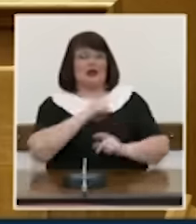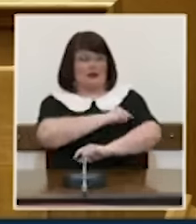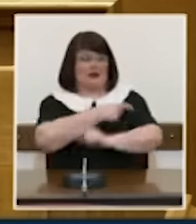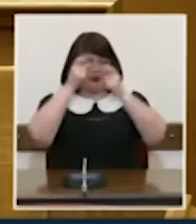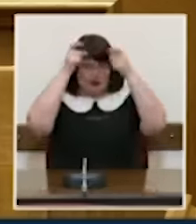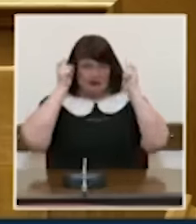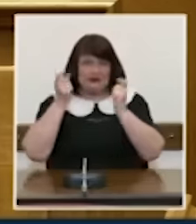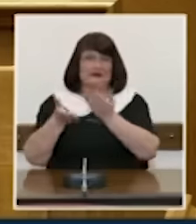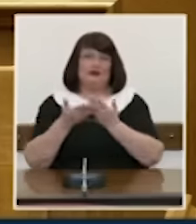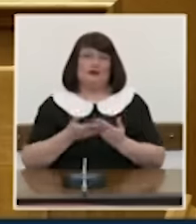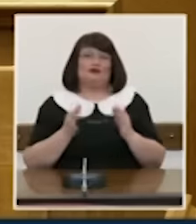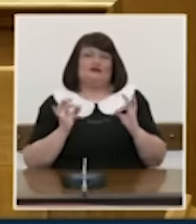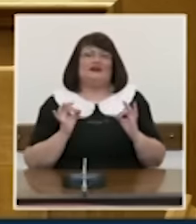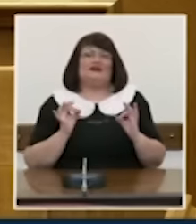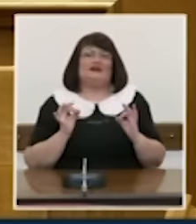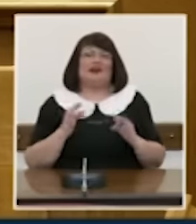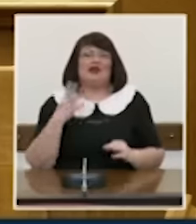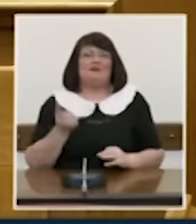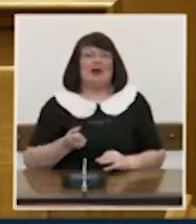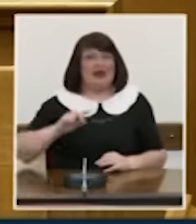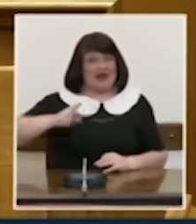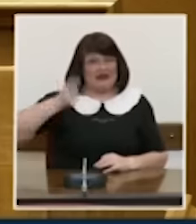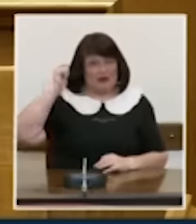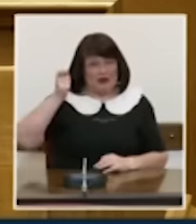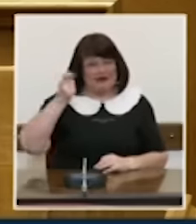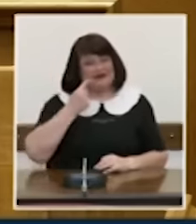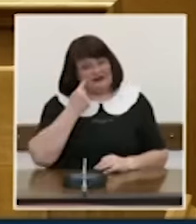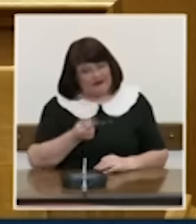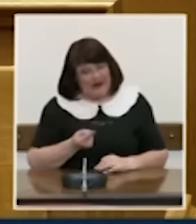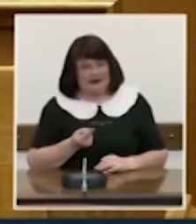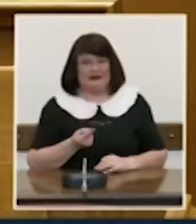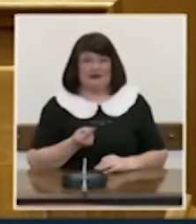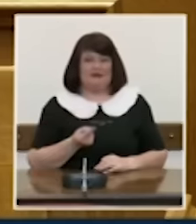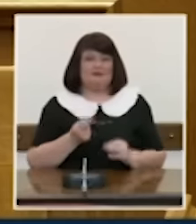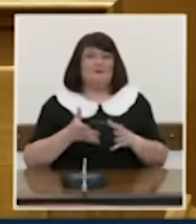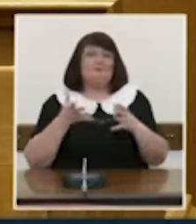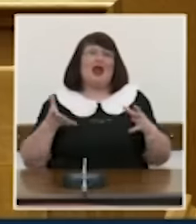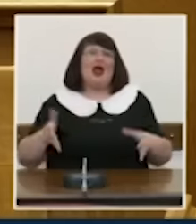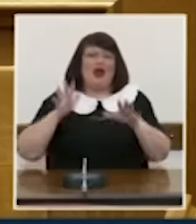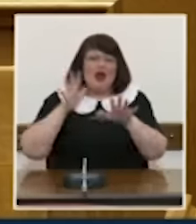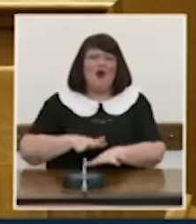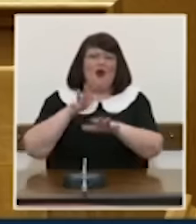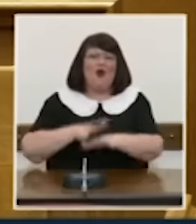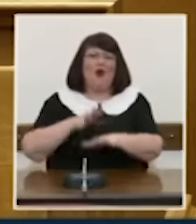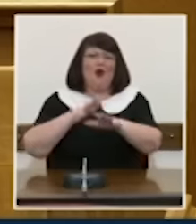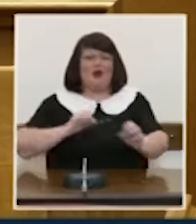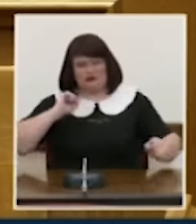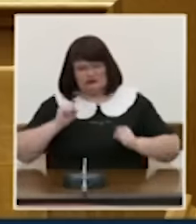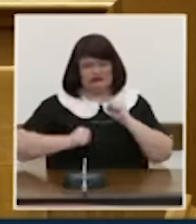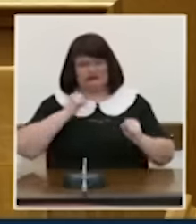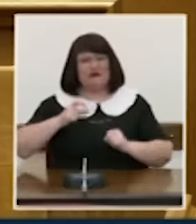ότι υπάρχει αντιπολίτευση φάνηκε και στα τεράστια συλλαλητήρια και στους αγώνες των